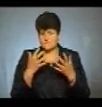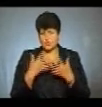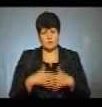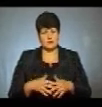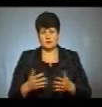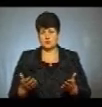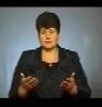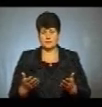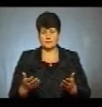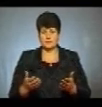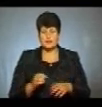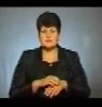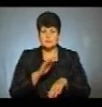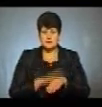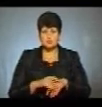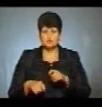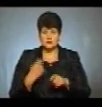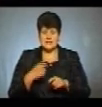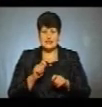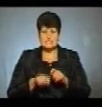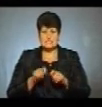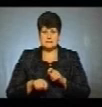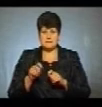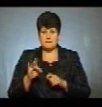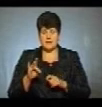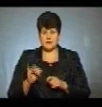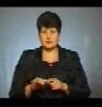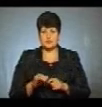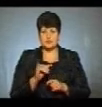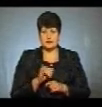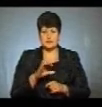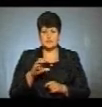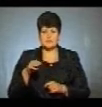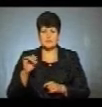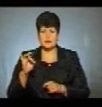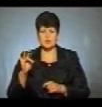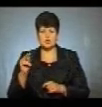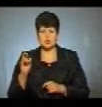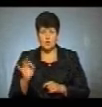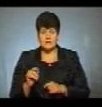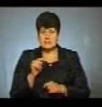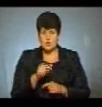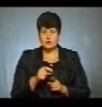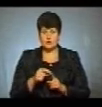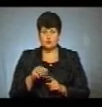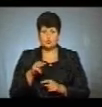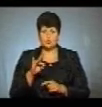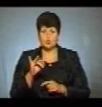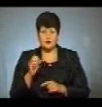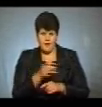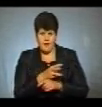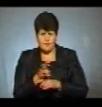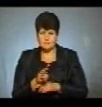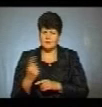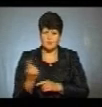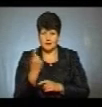режимі. Фіксує порушення інспектор патрульної поліції в області Ілля Старченко. За його словами, труками наразі єдині